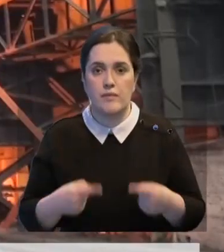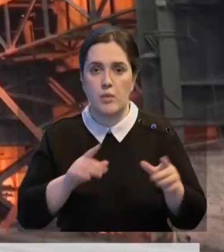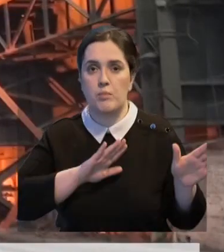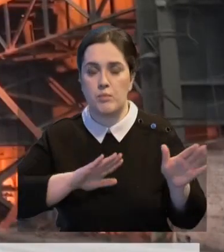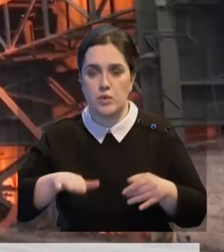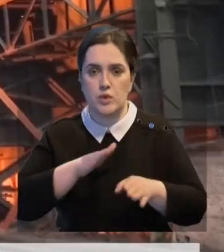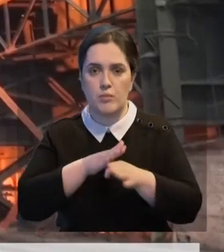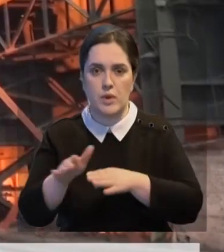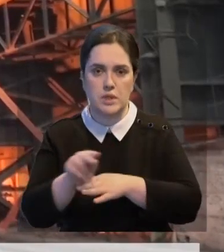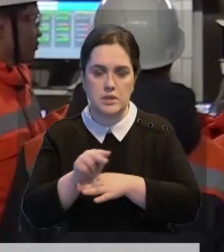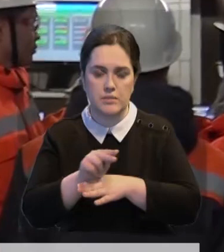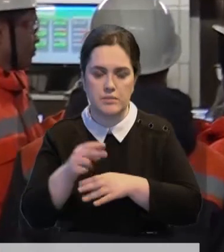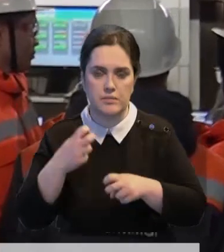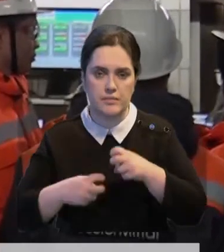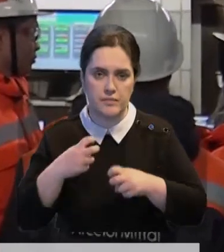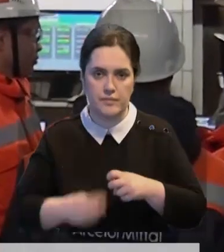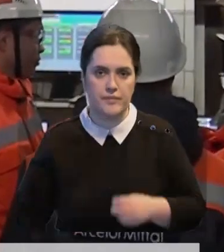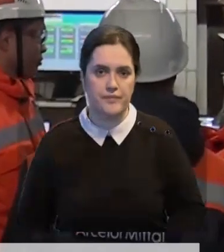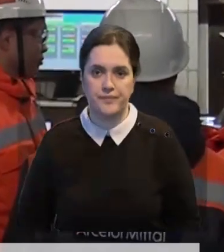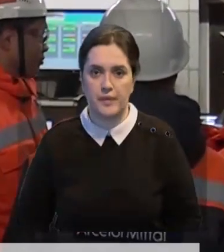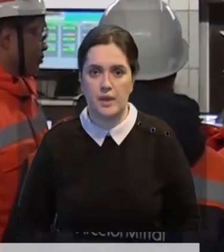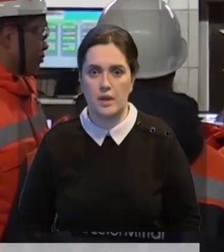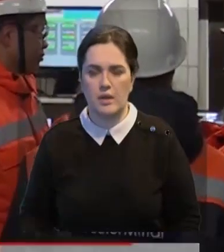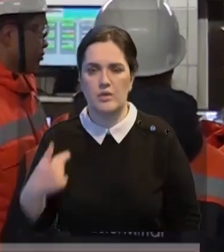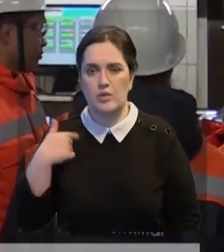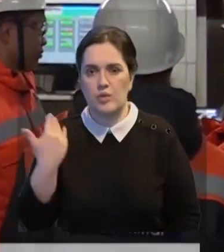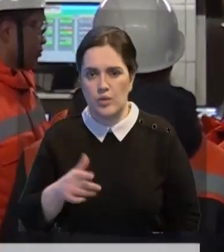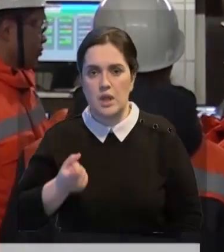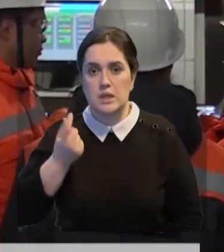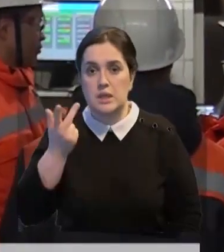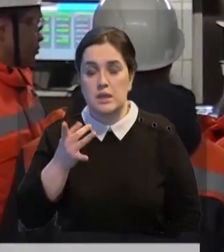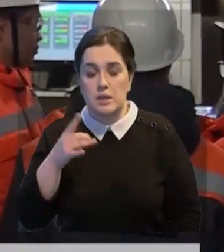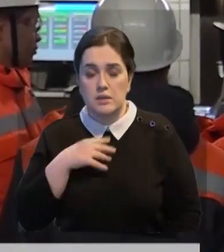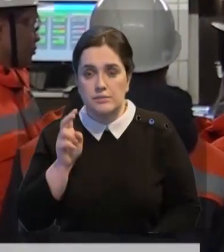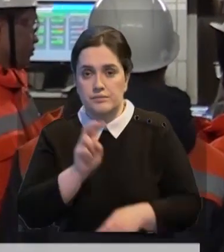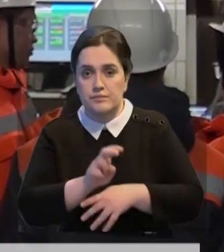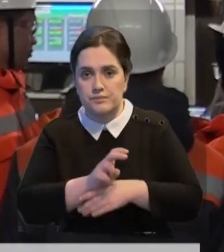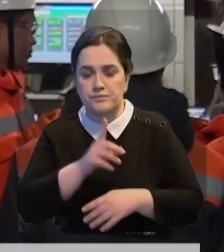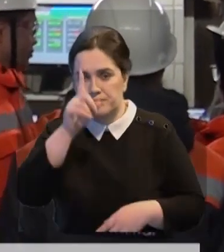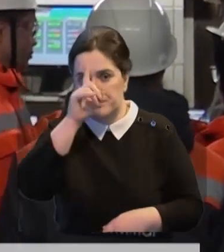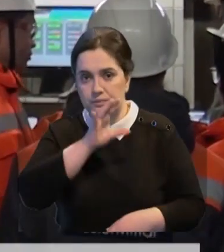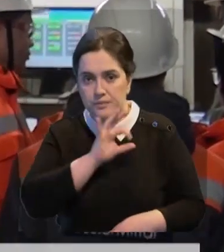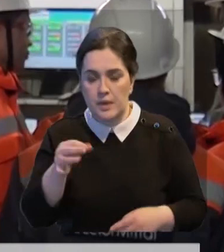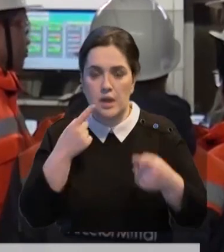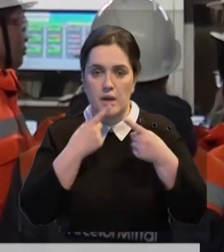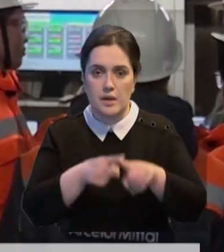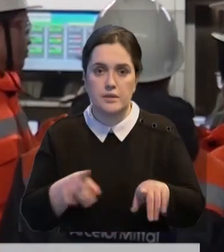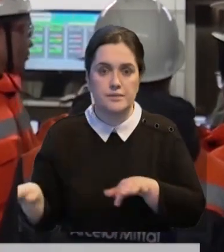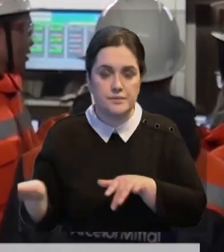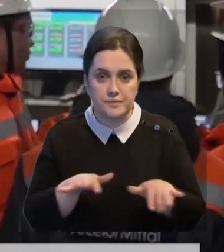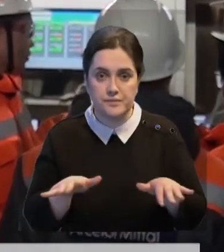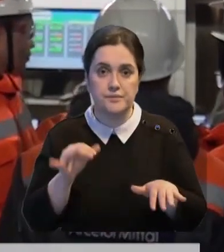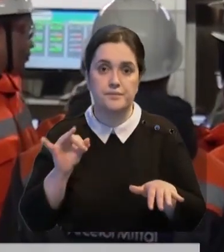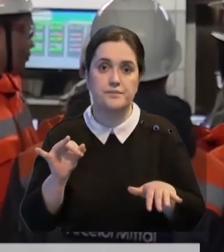после полного устранения неполадок. Не впервые на комбинате. Бывал здесь много раз. Хорошо знаю техпроцесс, ну